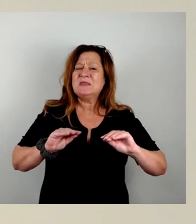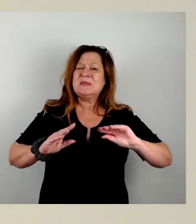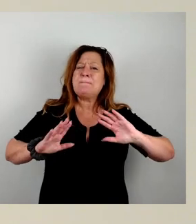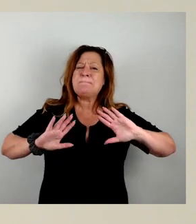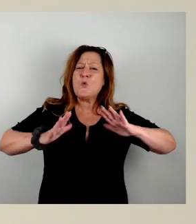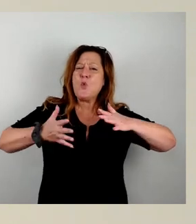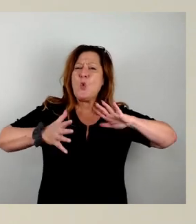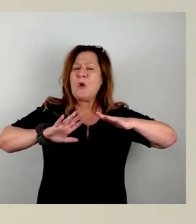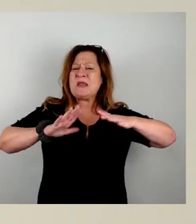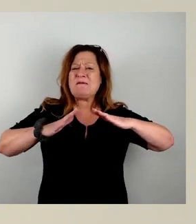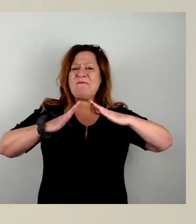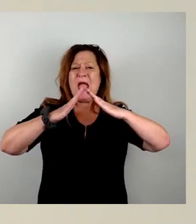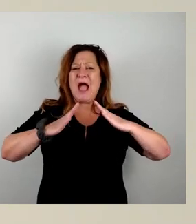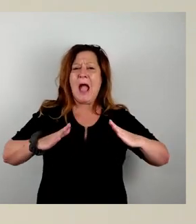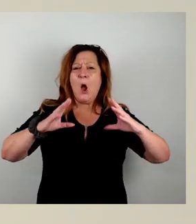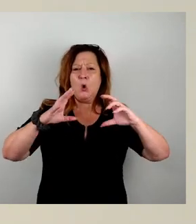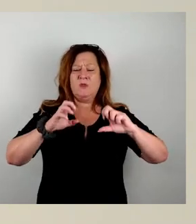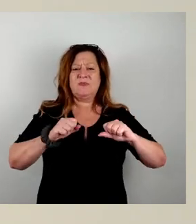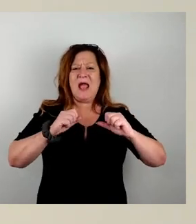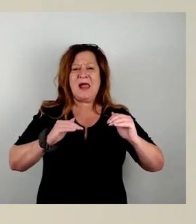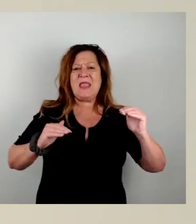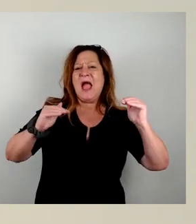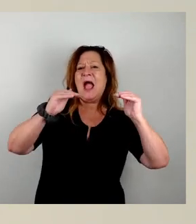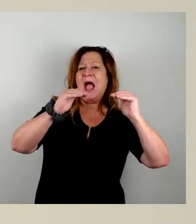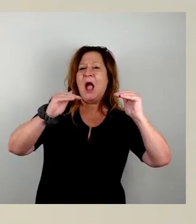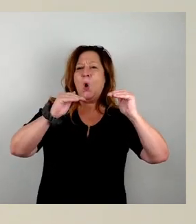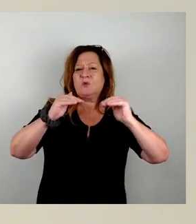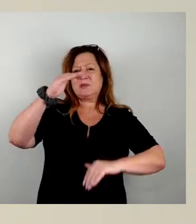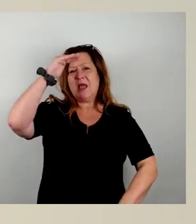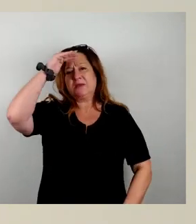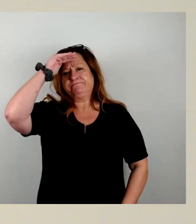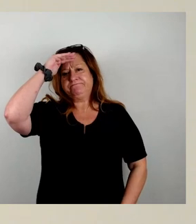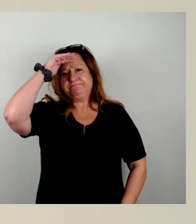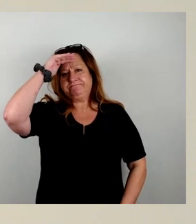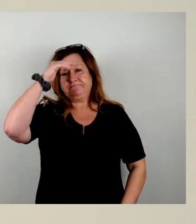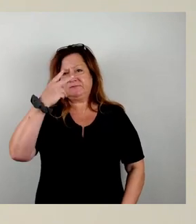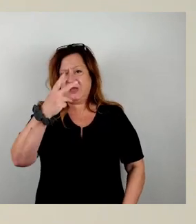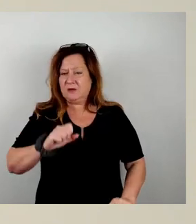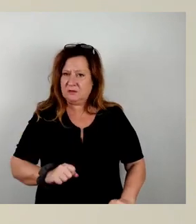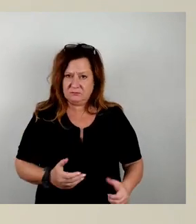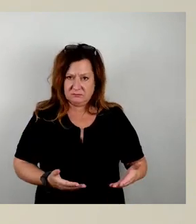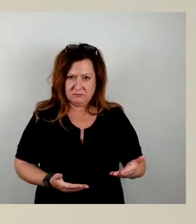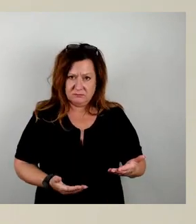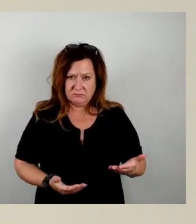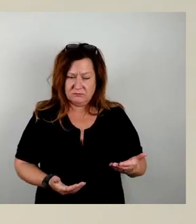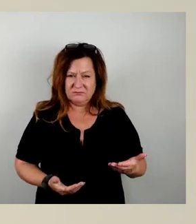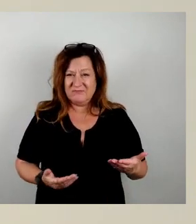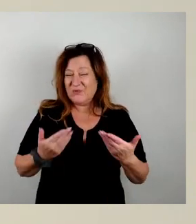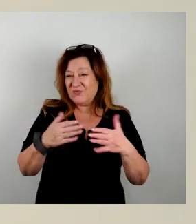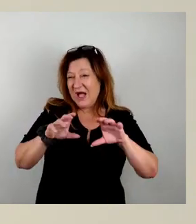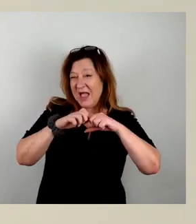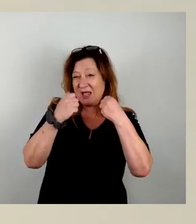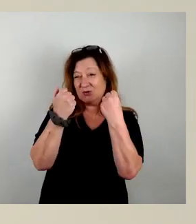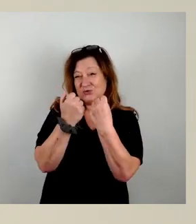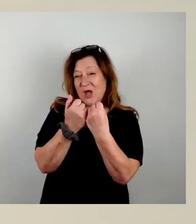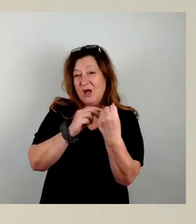ausgeglichenen Haushalt am Horizont zu sehen. Und ich sage jetzt mal, das, was vom Freistaat Sachsen an zusätzlichen Mitteln auf